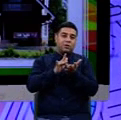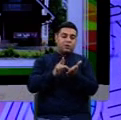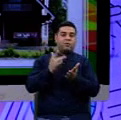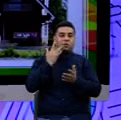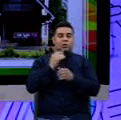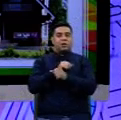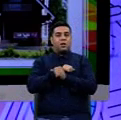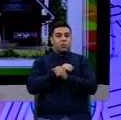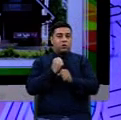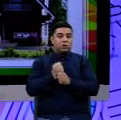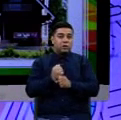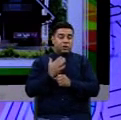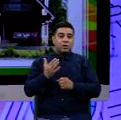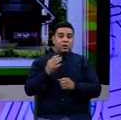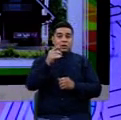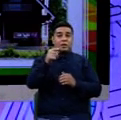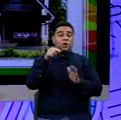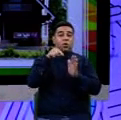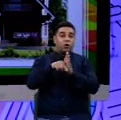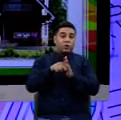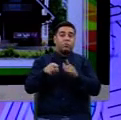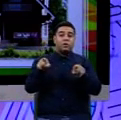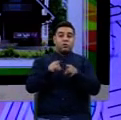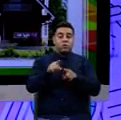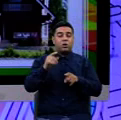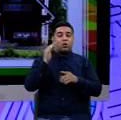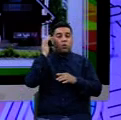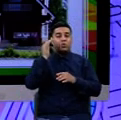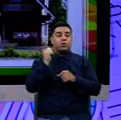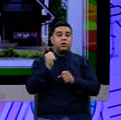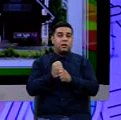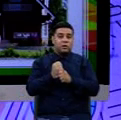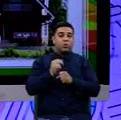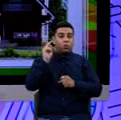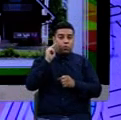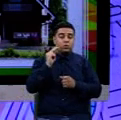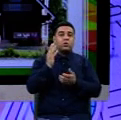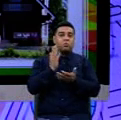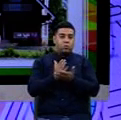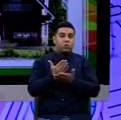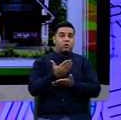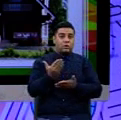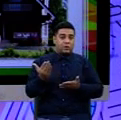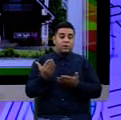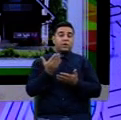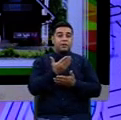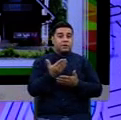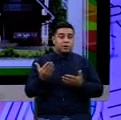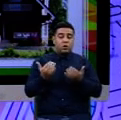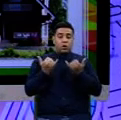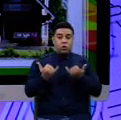hordiq chiqarishadi. Orangizda mana shunday narsalarni orzu qilgan o'quvchilar bo'lsa kerak. Demak,